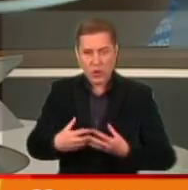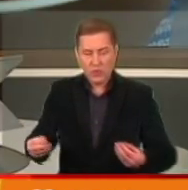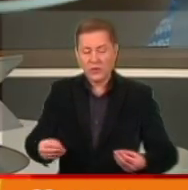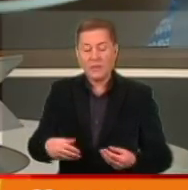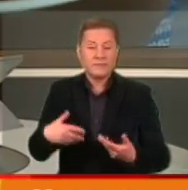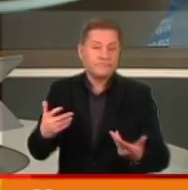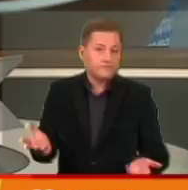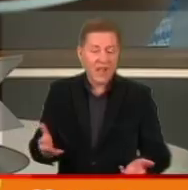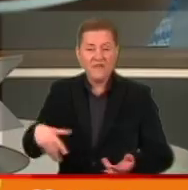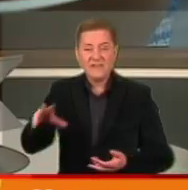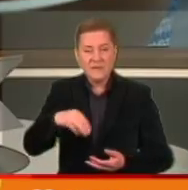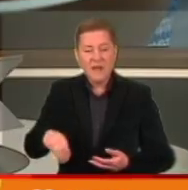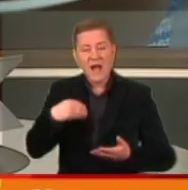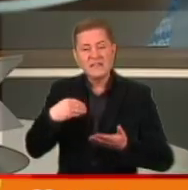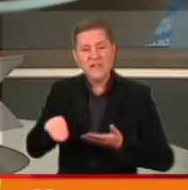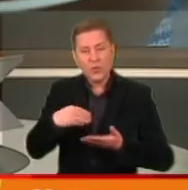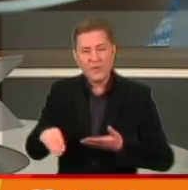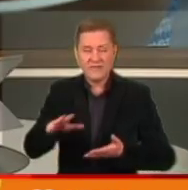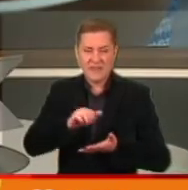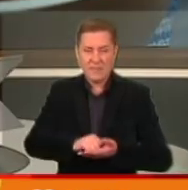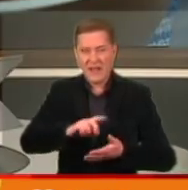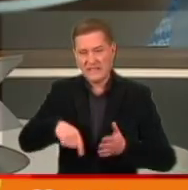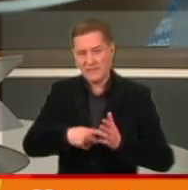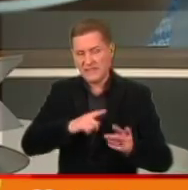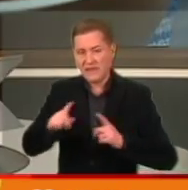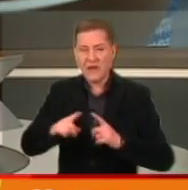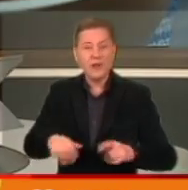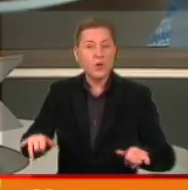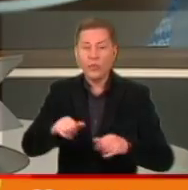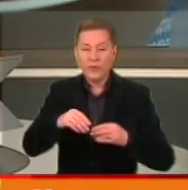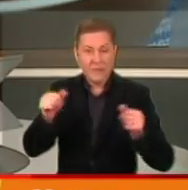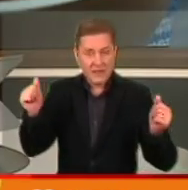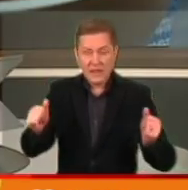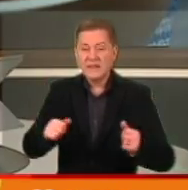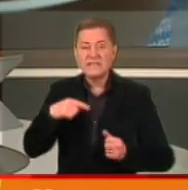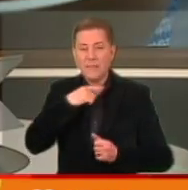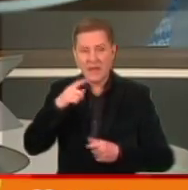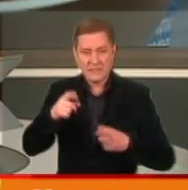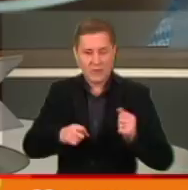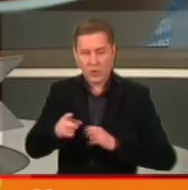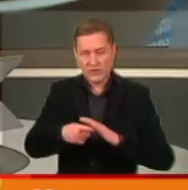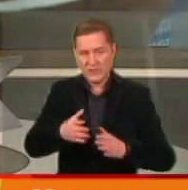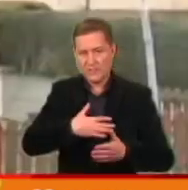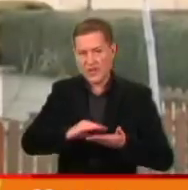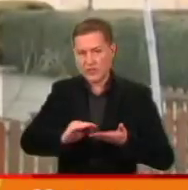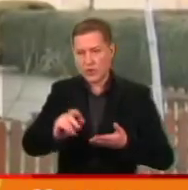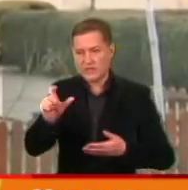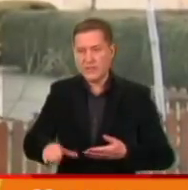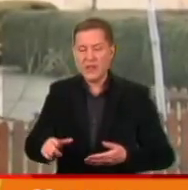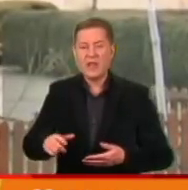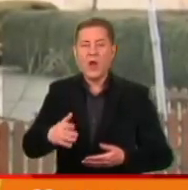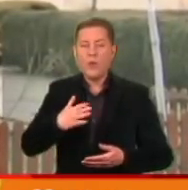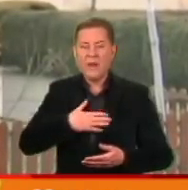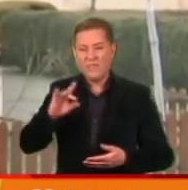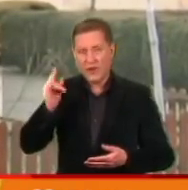руками, всіма закупівлями займається міська рада. Куди ж поділося м'ясо і молоко, Анастасія Кожушко з'ясовувала. У нього піднімається